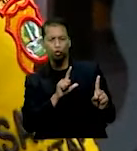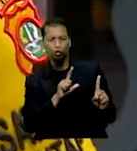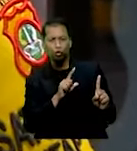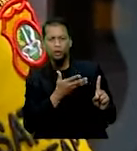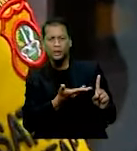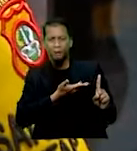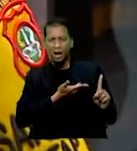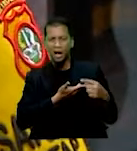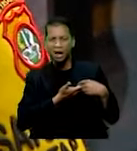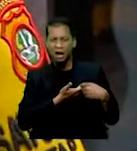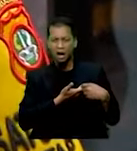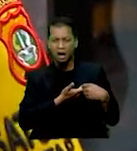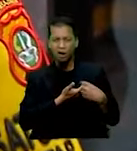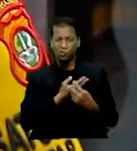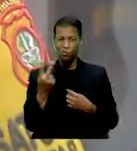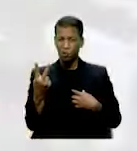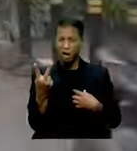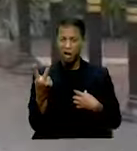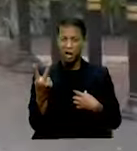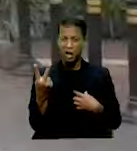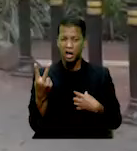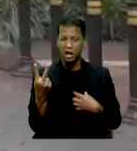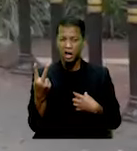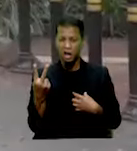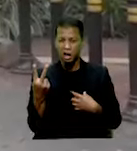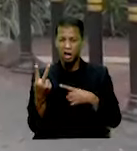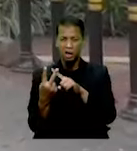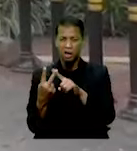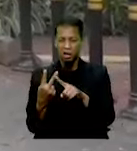dua orang ya, yang tertera di dua LP.